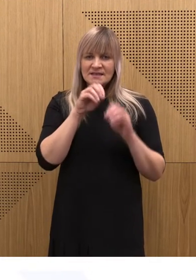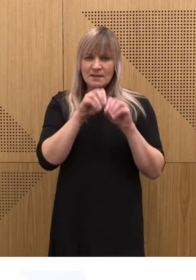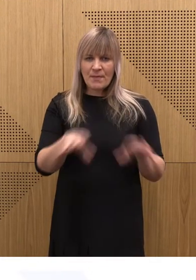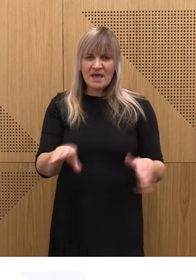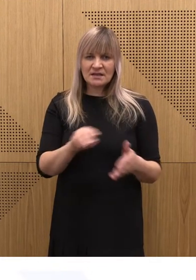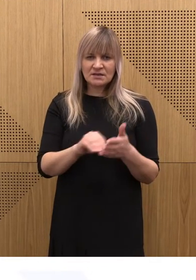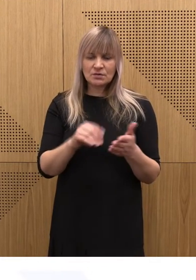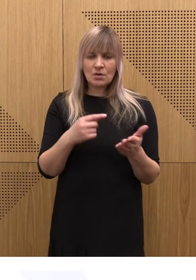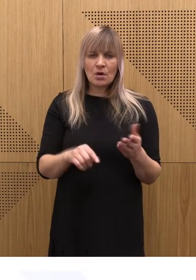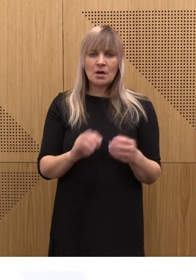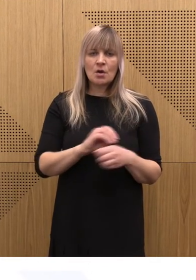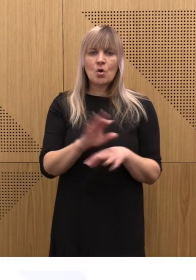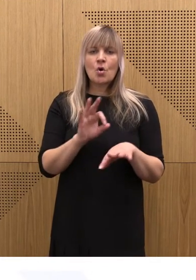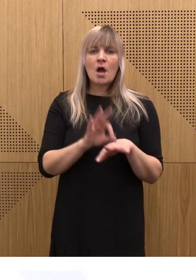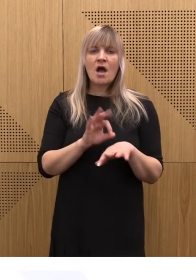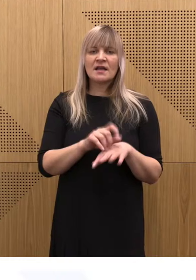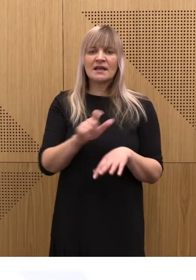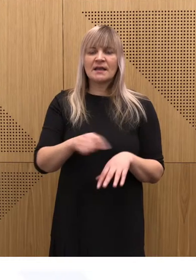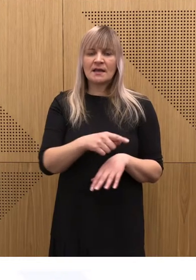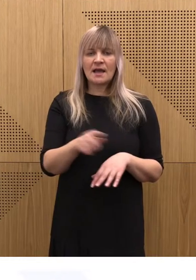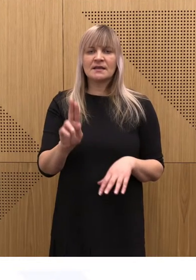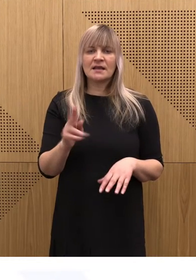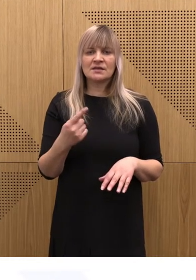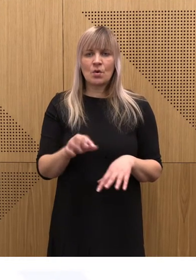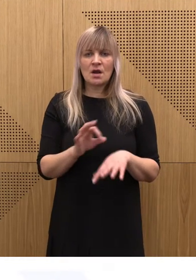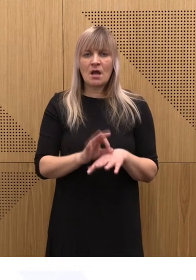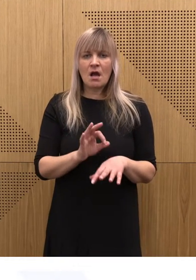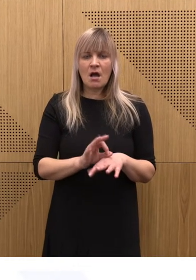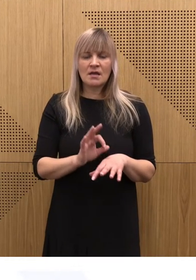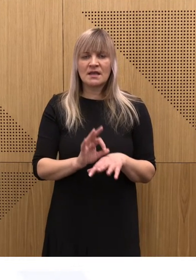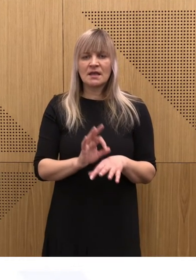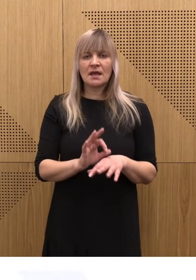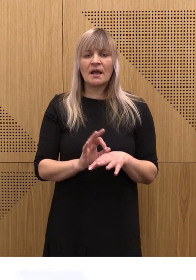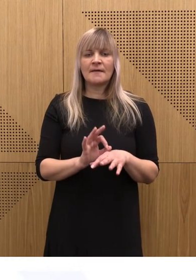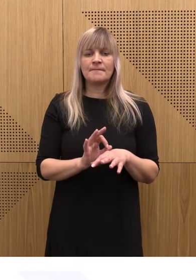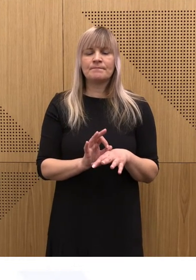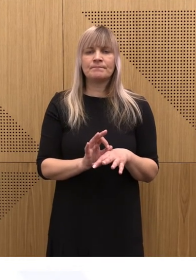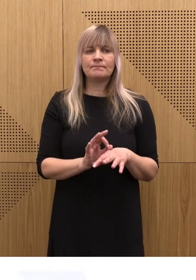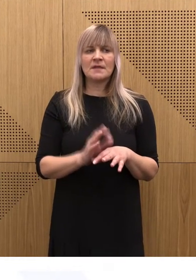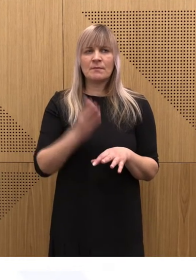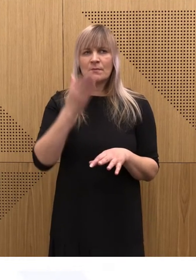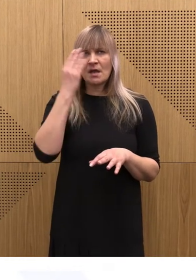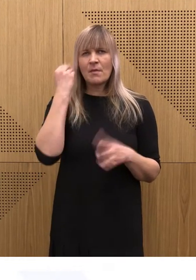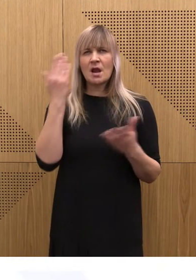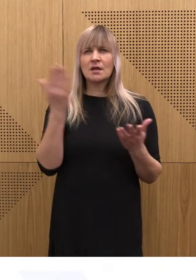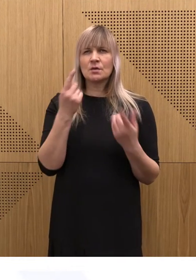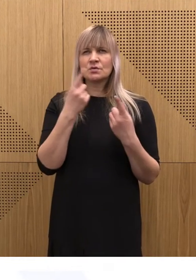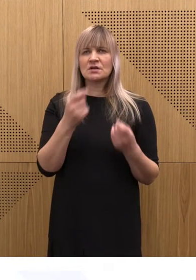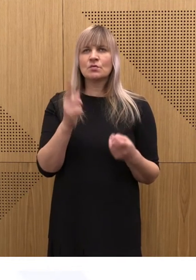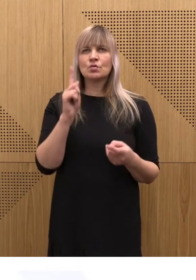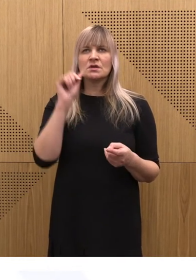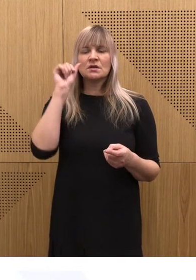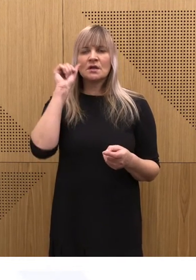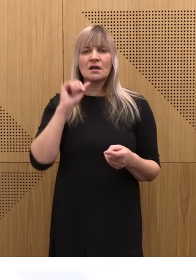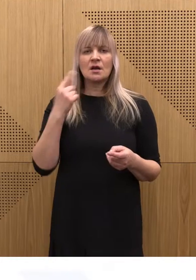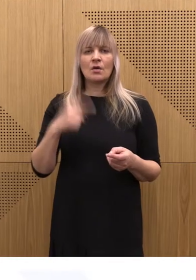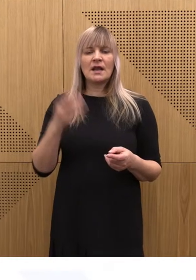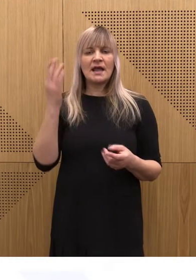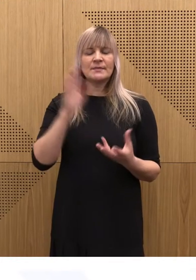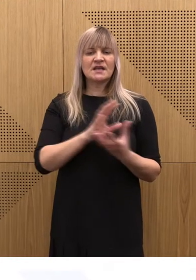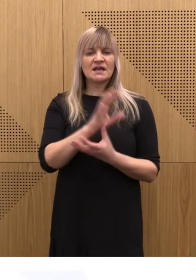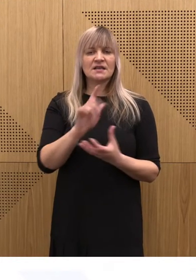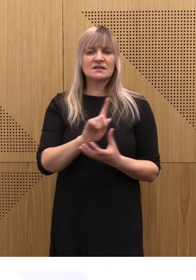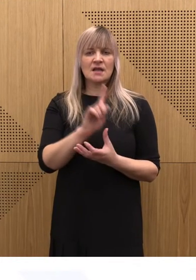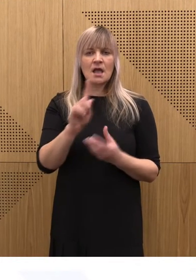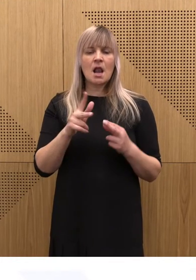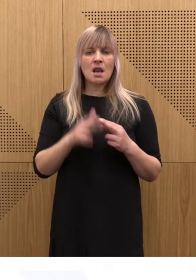ta käsitles neid koroonahaigeid, kes on jäänud haigeks mingil põhjusel. Ma ei mäleta kanalit, aga oli üks naiste rahvas, kes eelmise kriisi